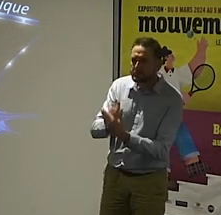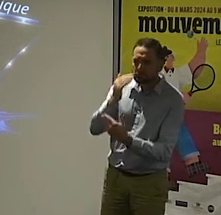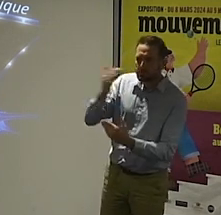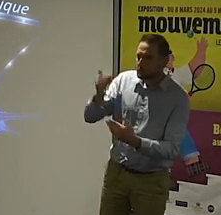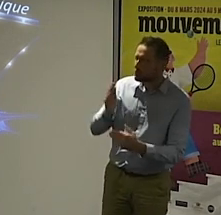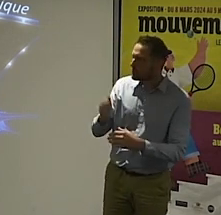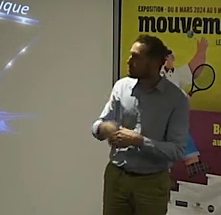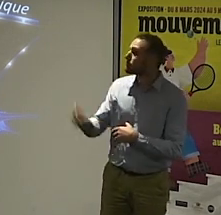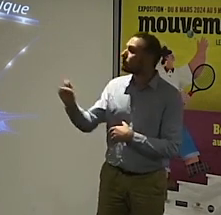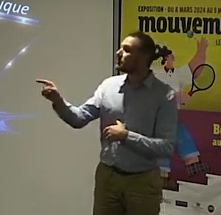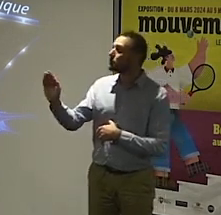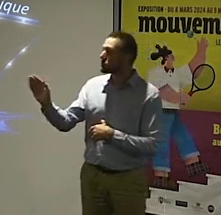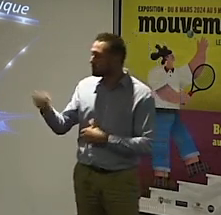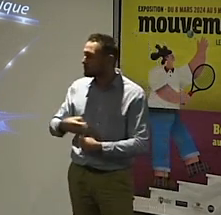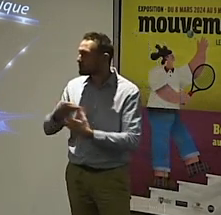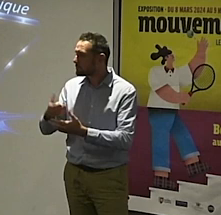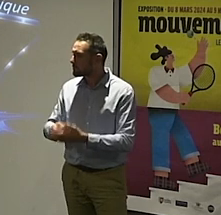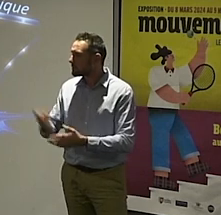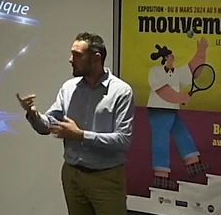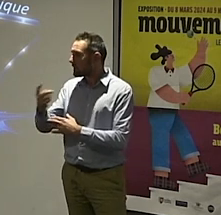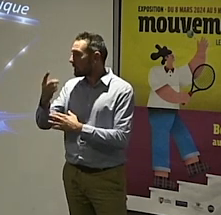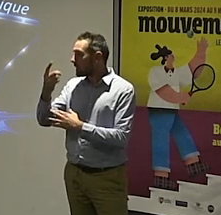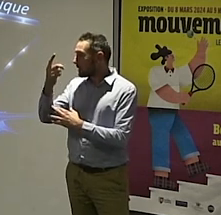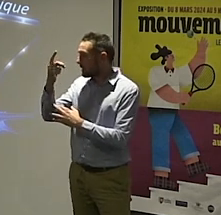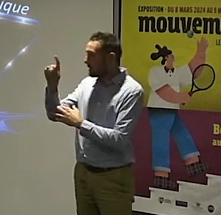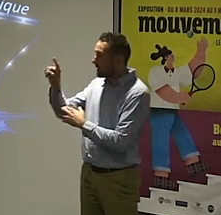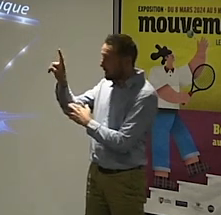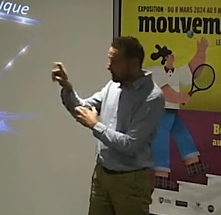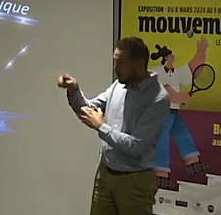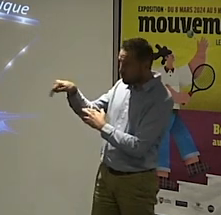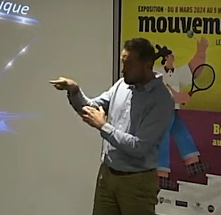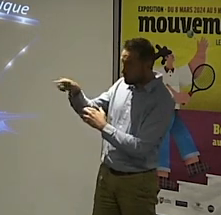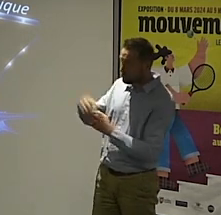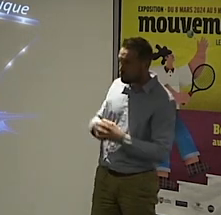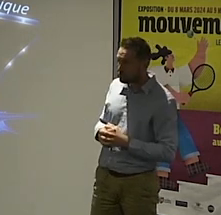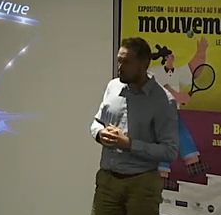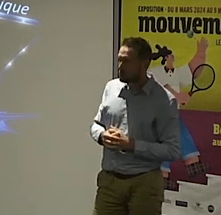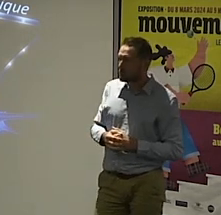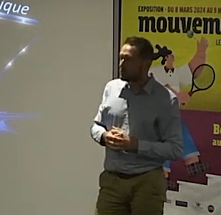je vais passer le micro ici. Donc, ce sera peut-être une question pour vous, mesdames.